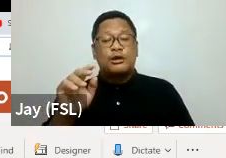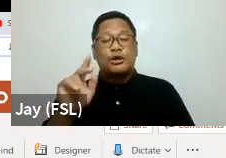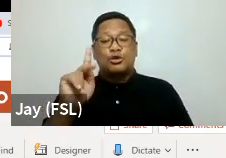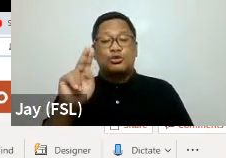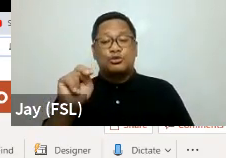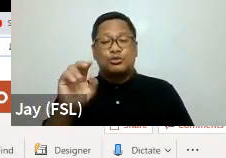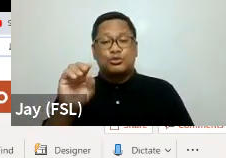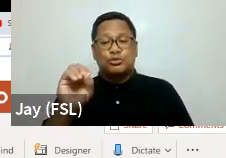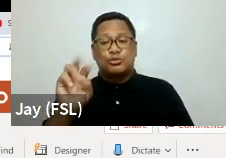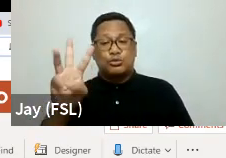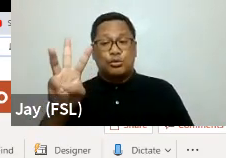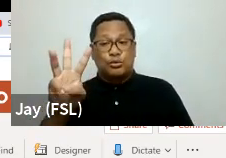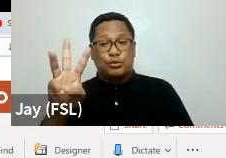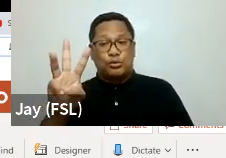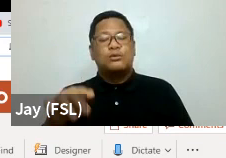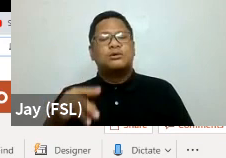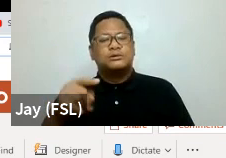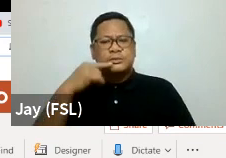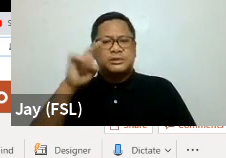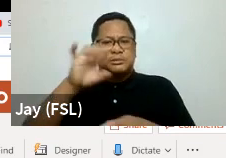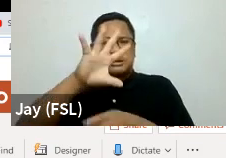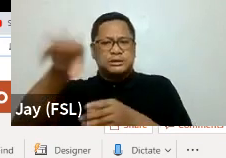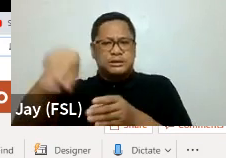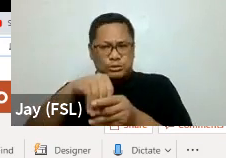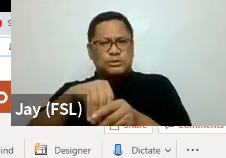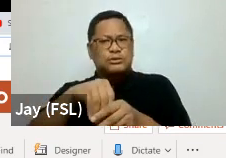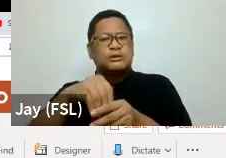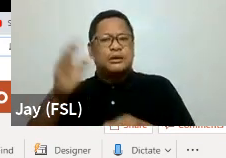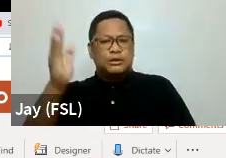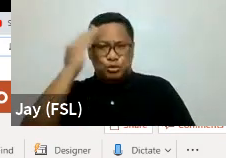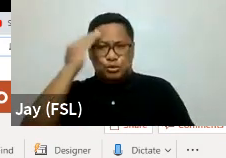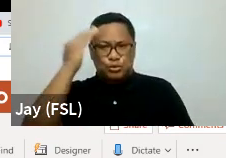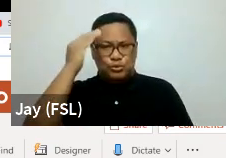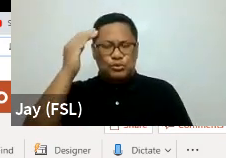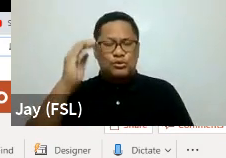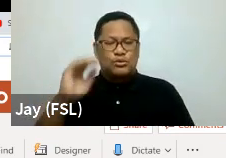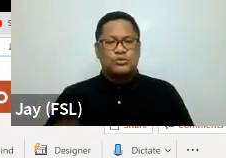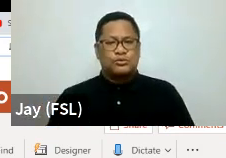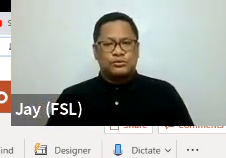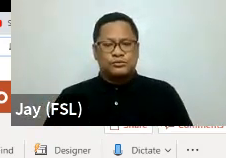Knowledge. Kailangan kasama dun yung knowledge. Okay?